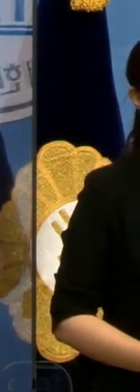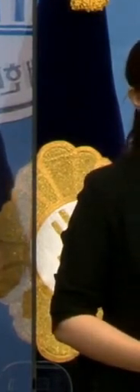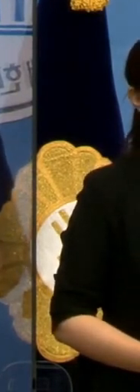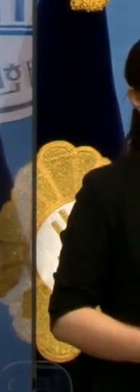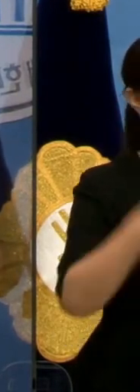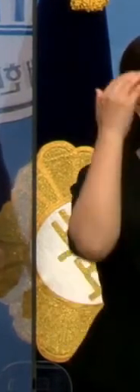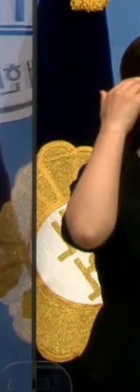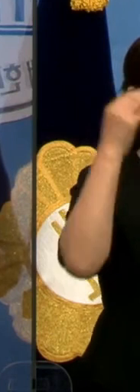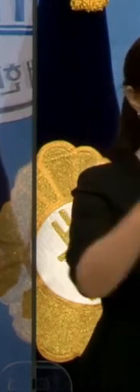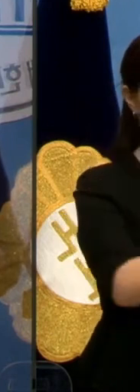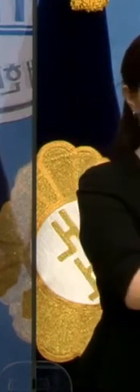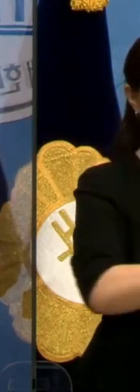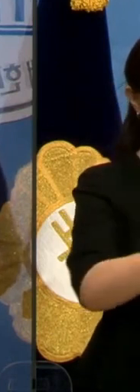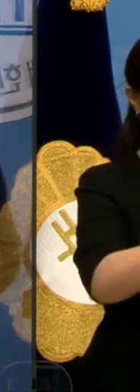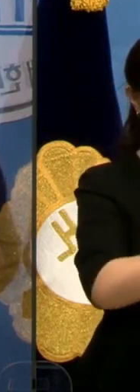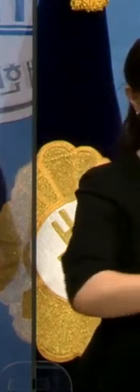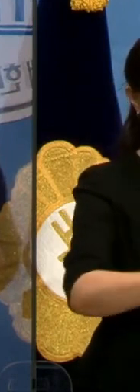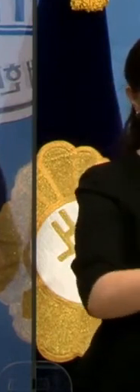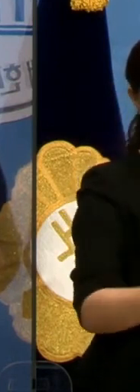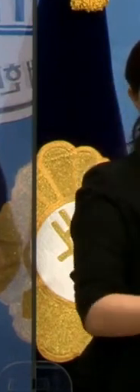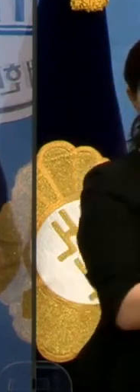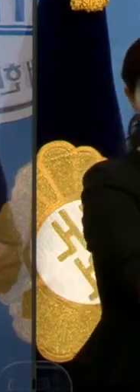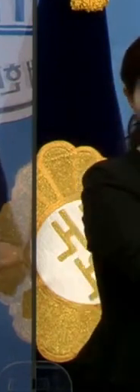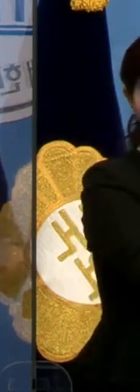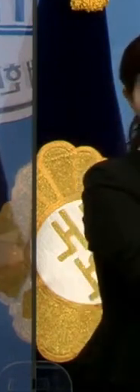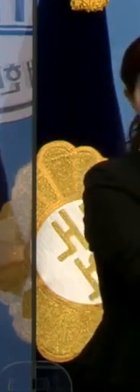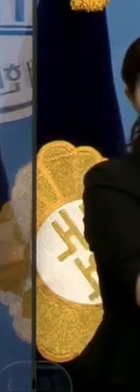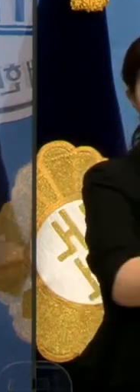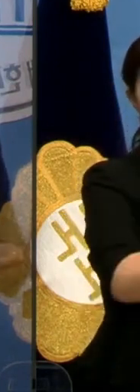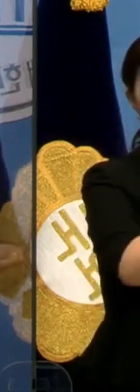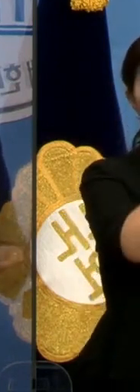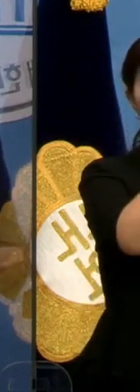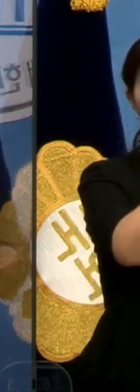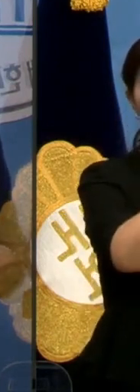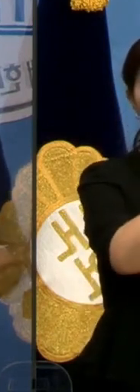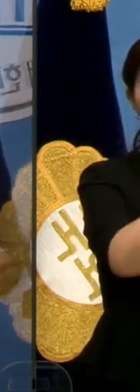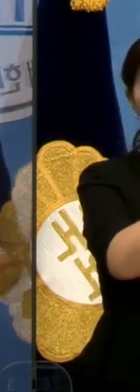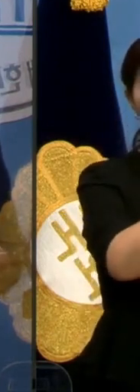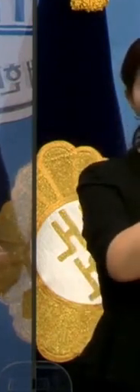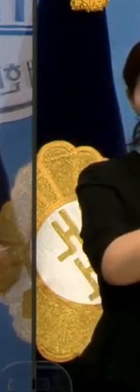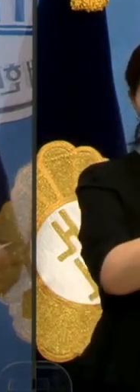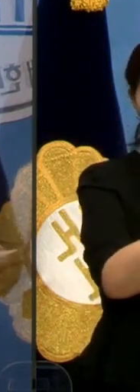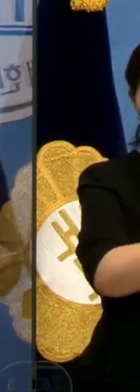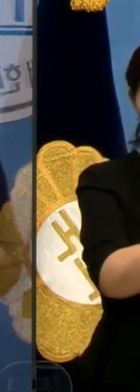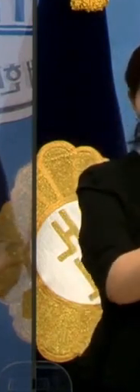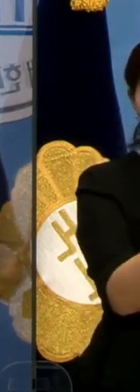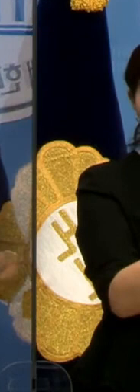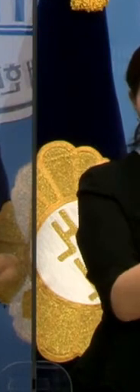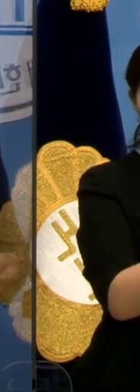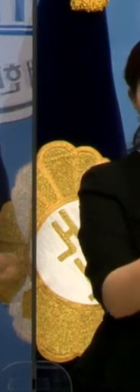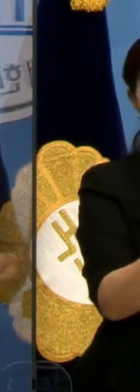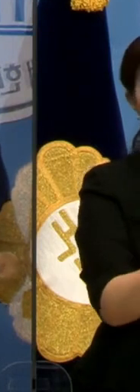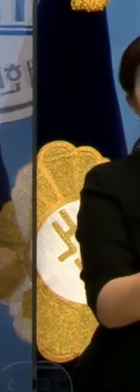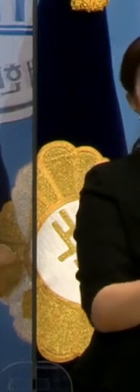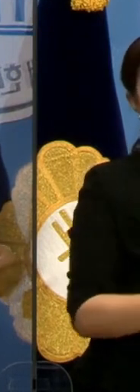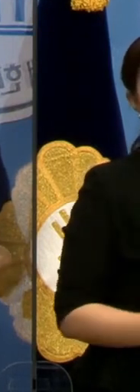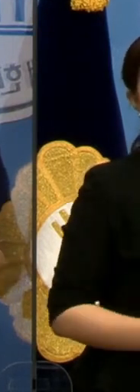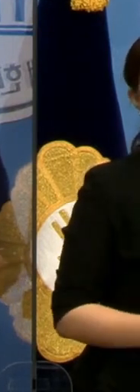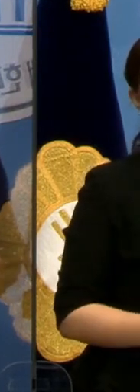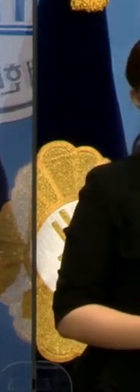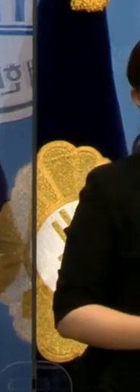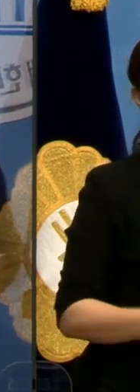우리 경제가 성숙하려면 자산 불평등이 청년의 출발선과 국민의 삶을 결정짓는